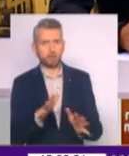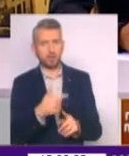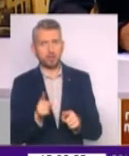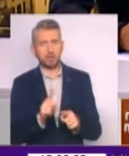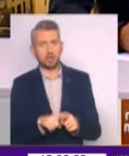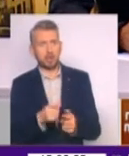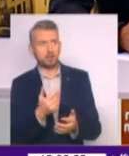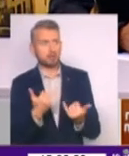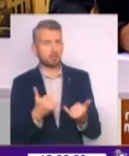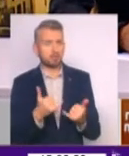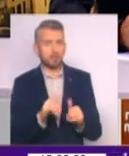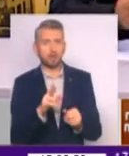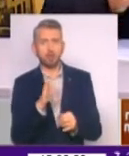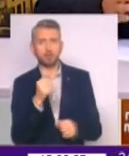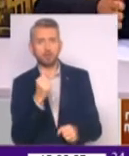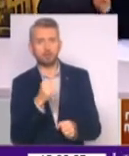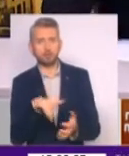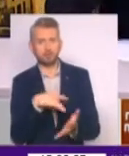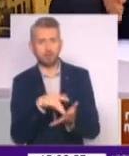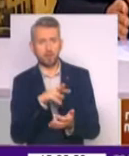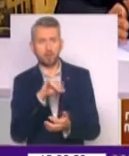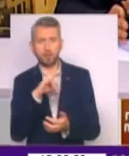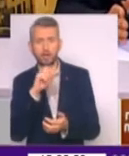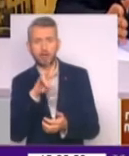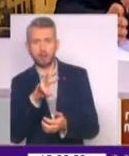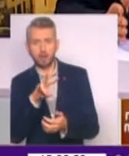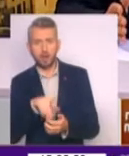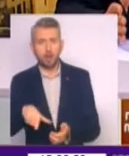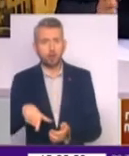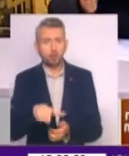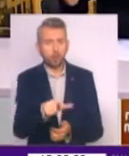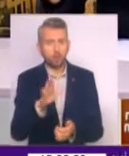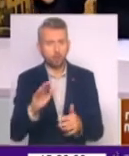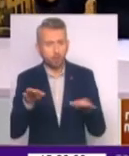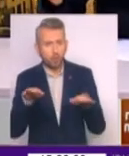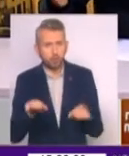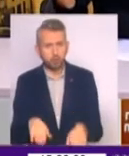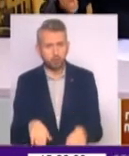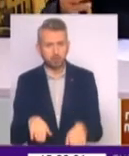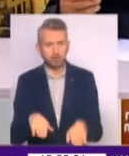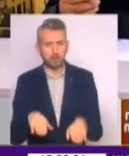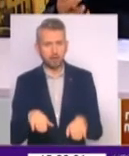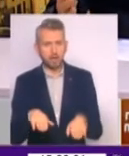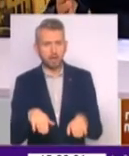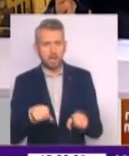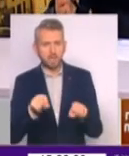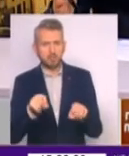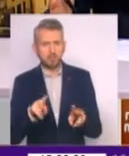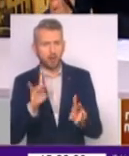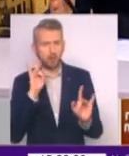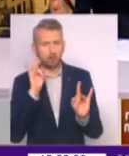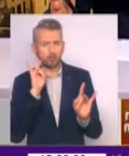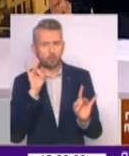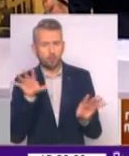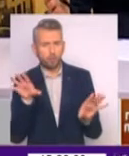буде зроблено так, як в Мюнхені? Проїжджа частина буде опущена по вулиці Чистяківській, виставлені шумопоглинаючі